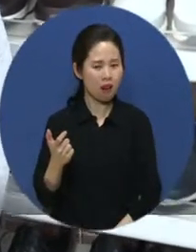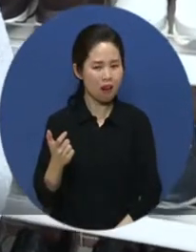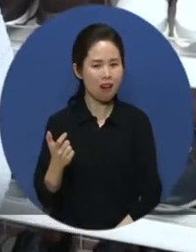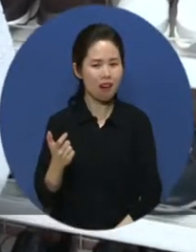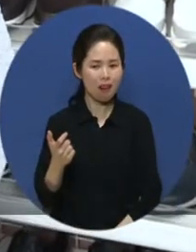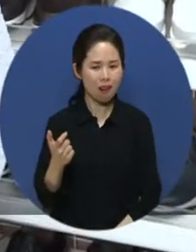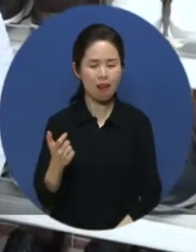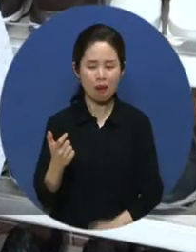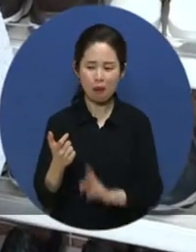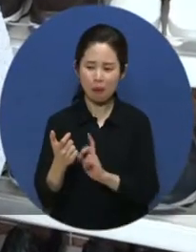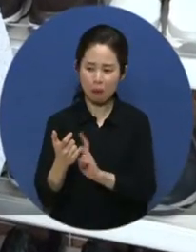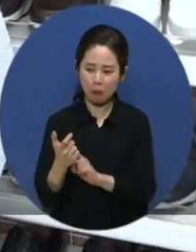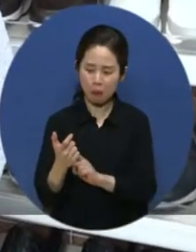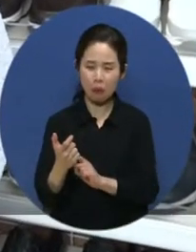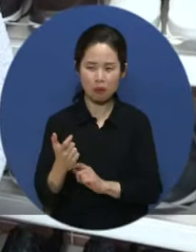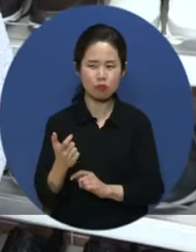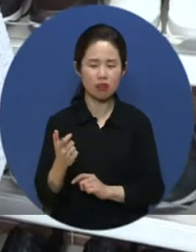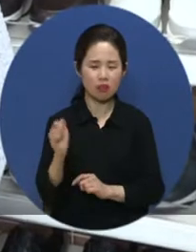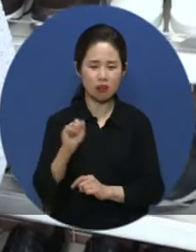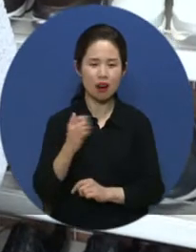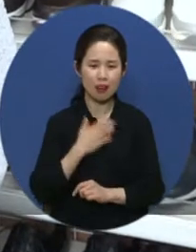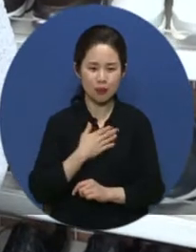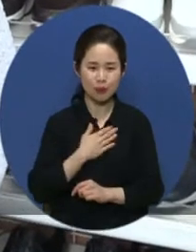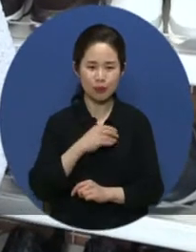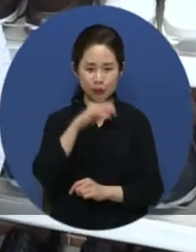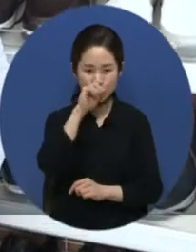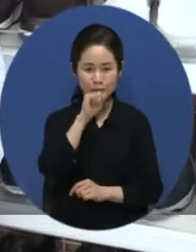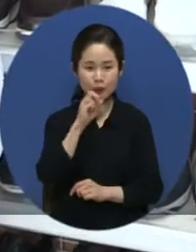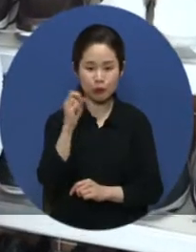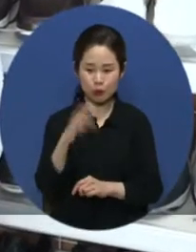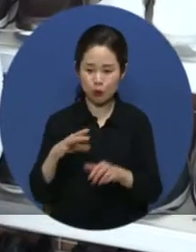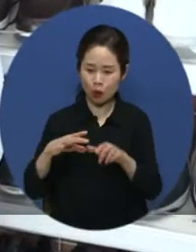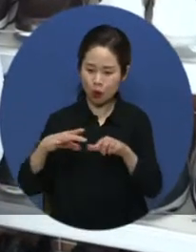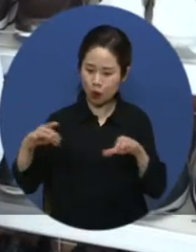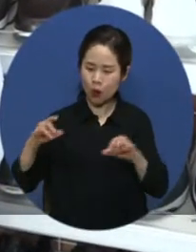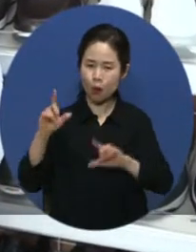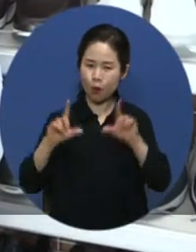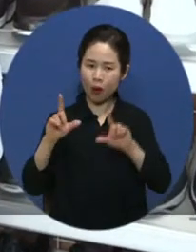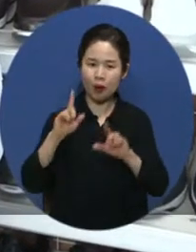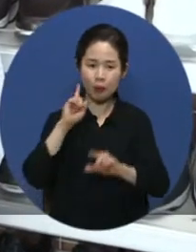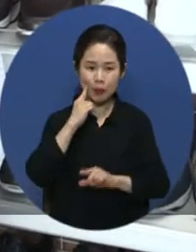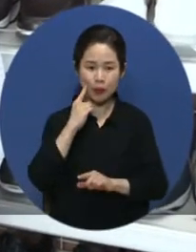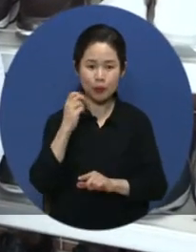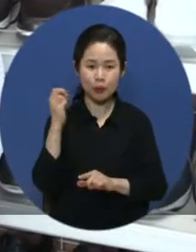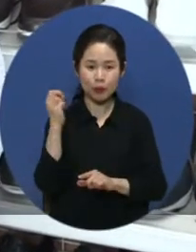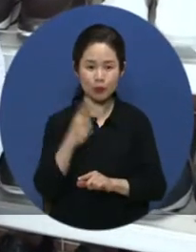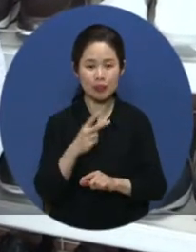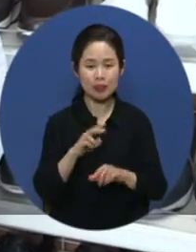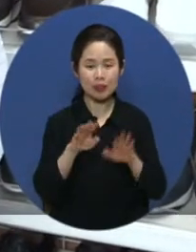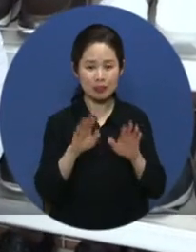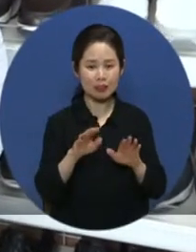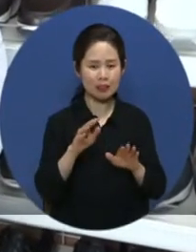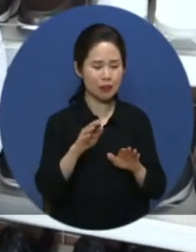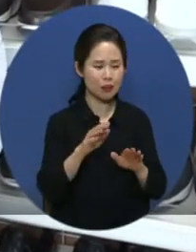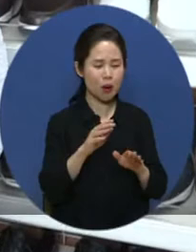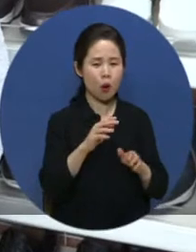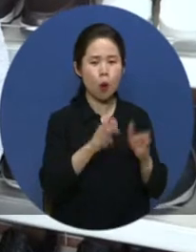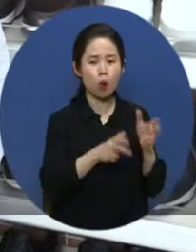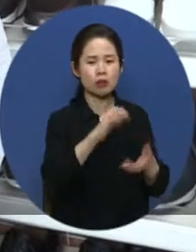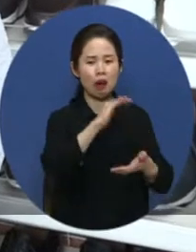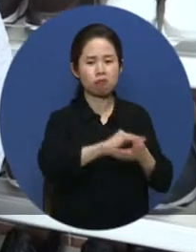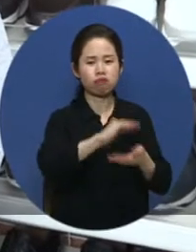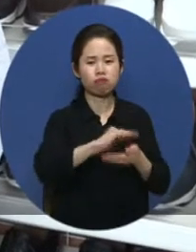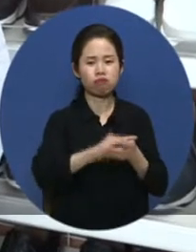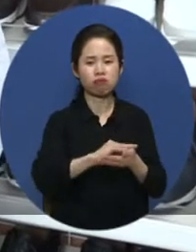잘 나와서 좋은 것 같고요. 발도 되게 편해서 뭐 기성 구두 말고 맞춤 구두에서 이제 앞으로 계속